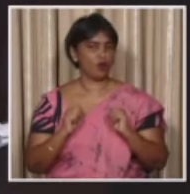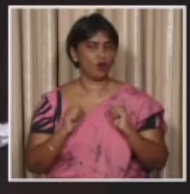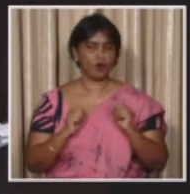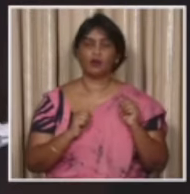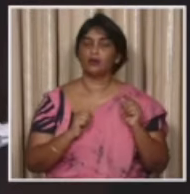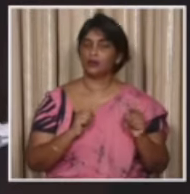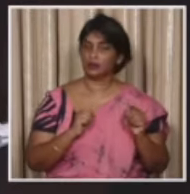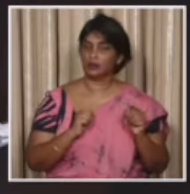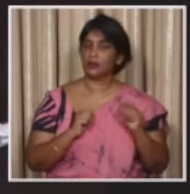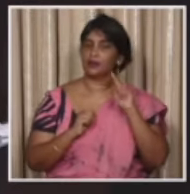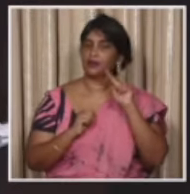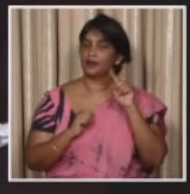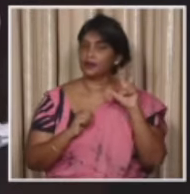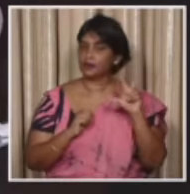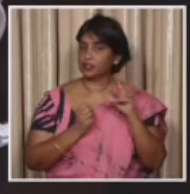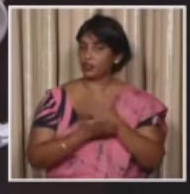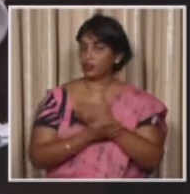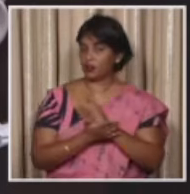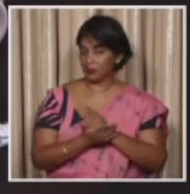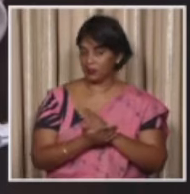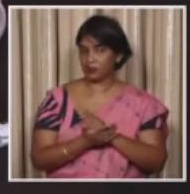මේ 128ක කොටස්